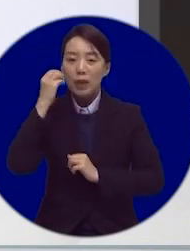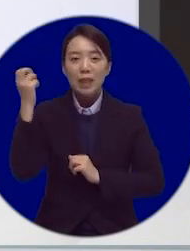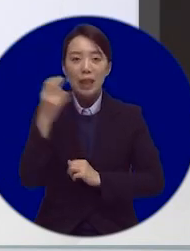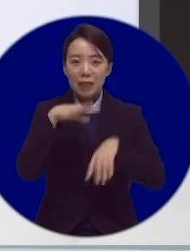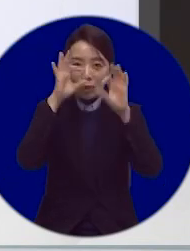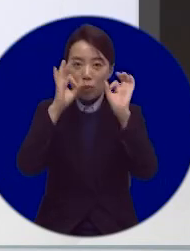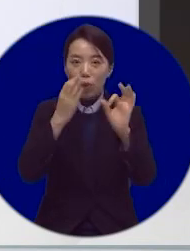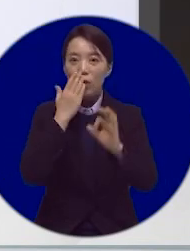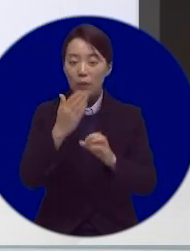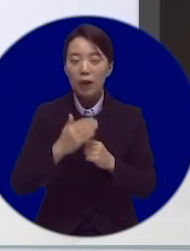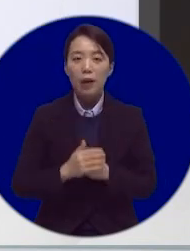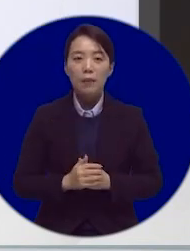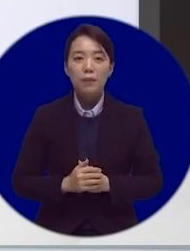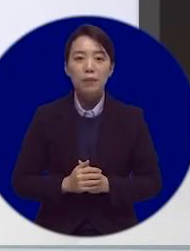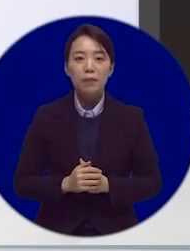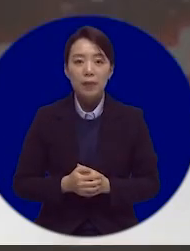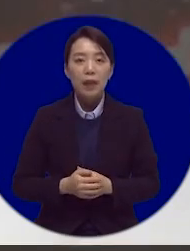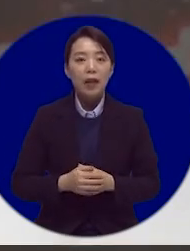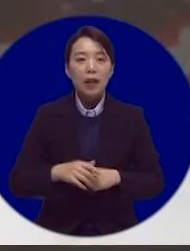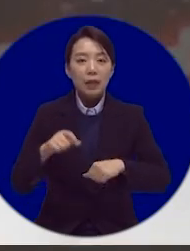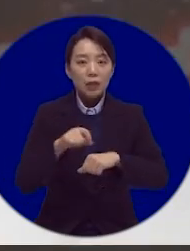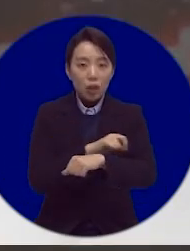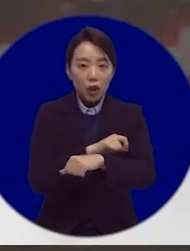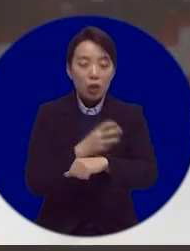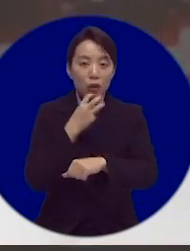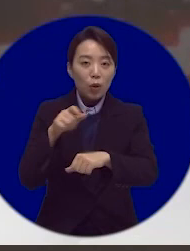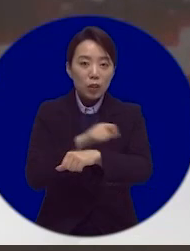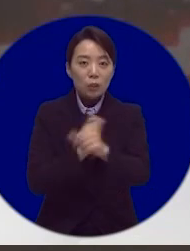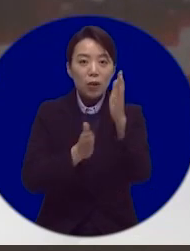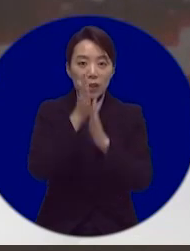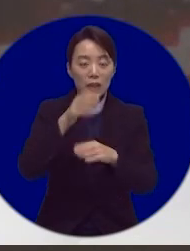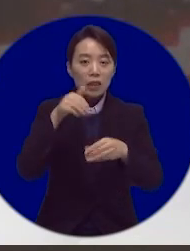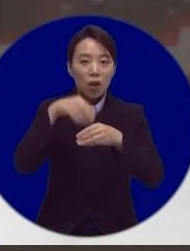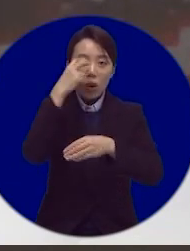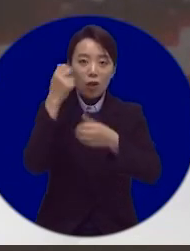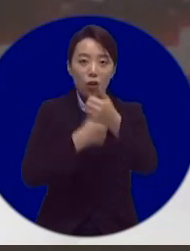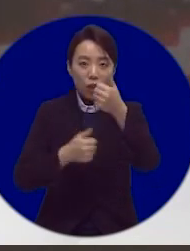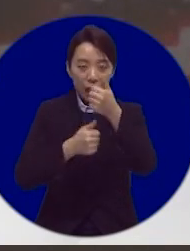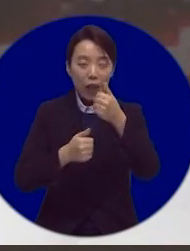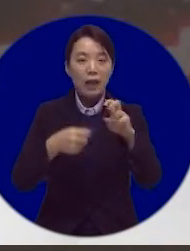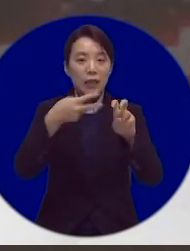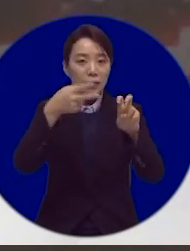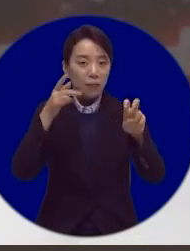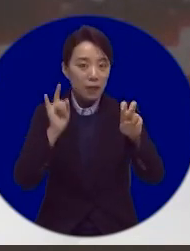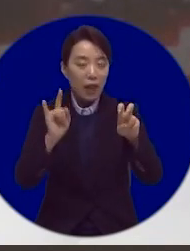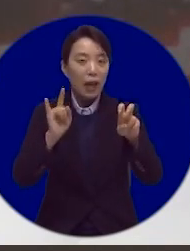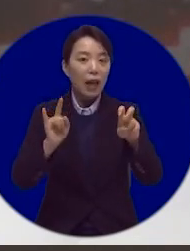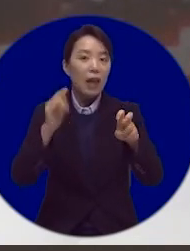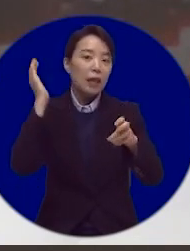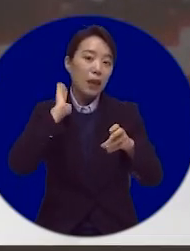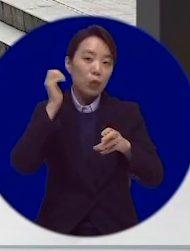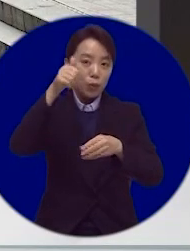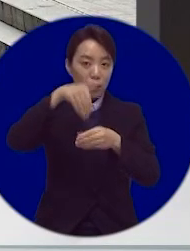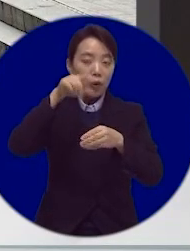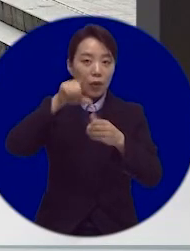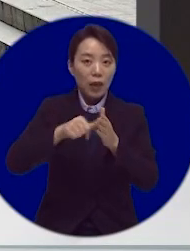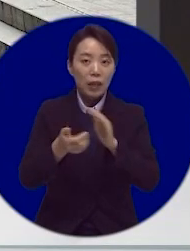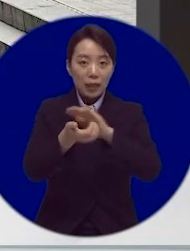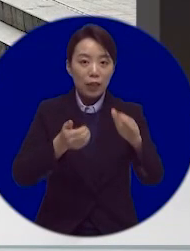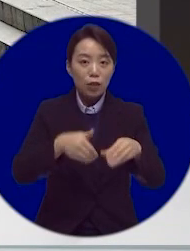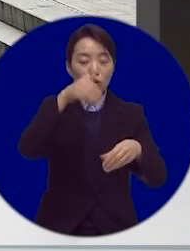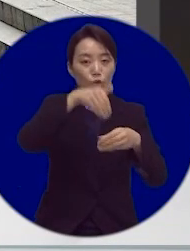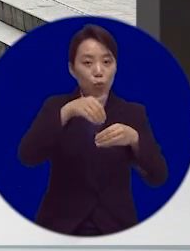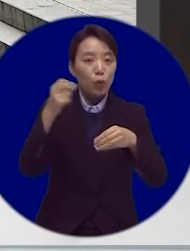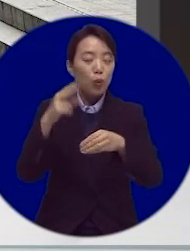홈페이지에서는 다시 보기로 볼 수 있습니다. 서울특별시 선거관리위원회가 제20대 대통령 선거 캐치프레이즈, 사전투표기간